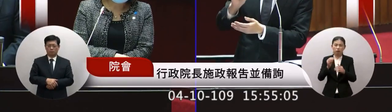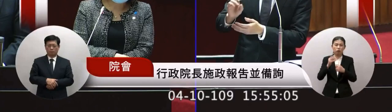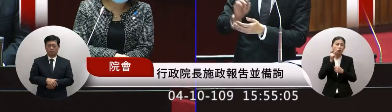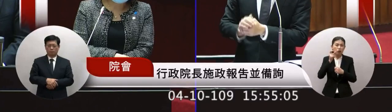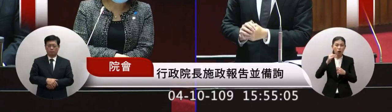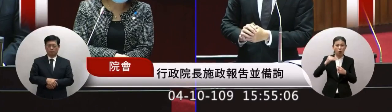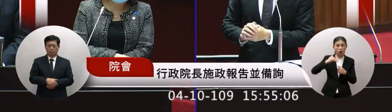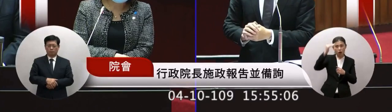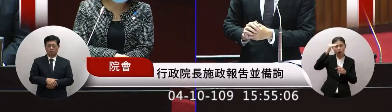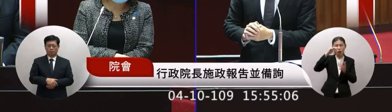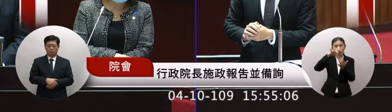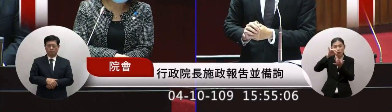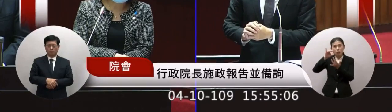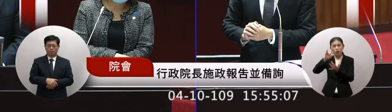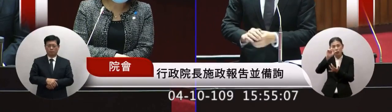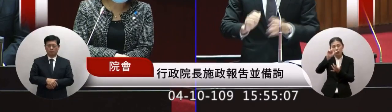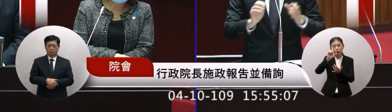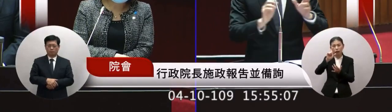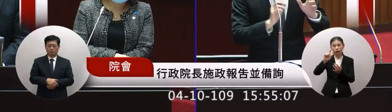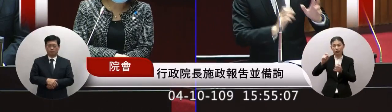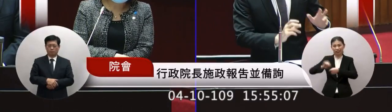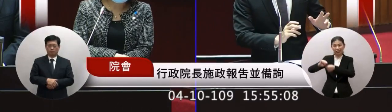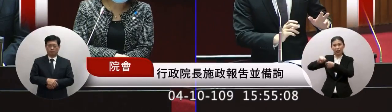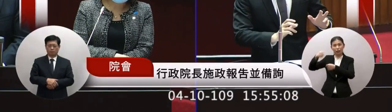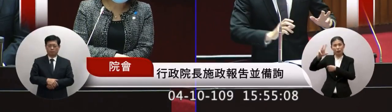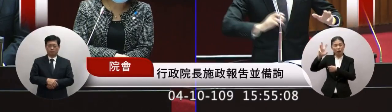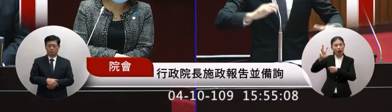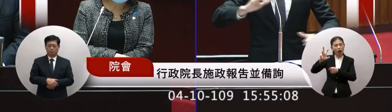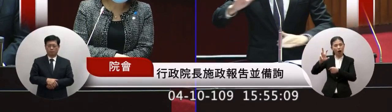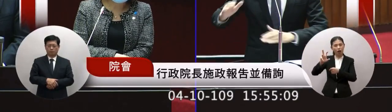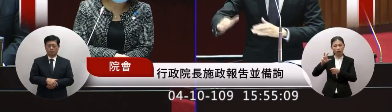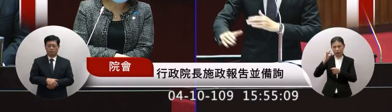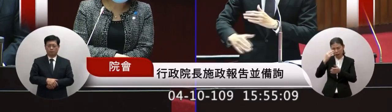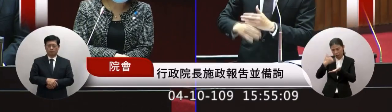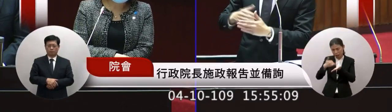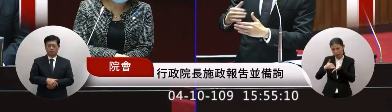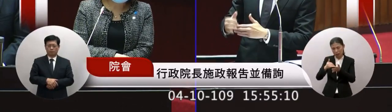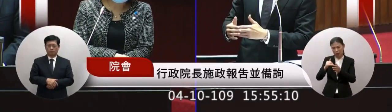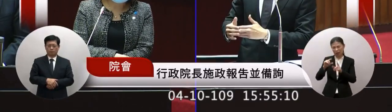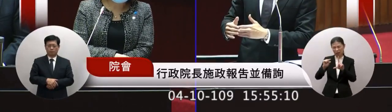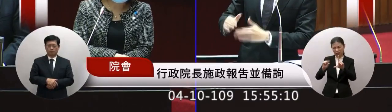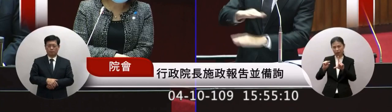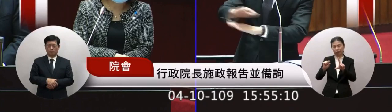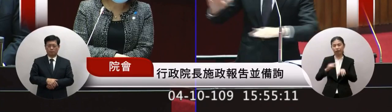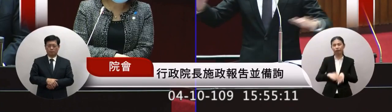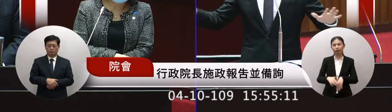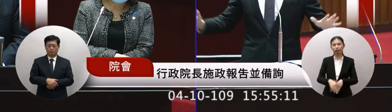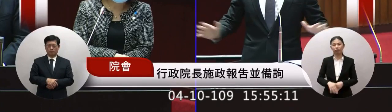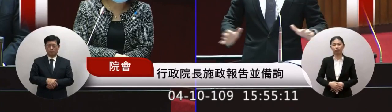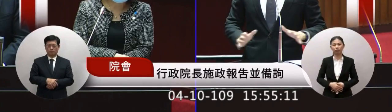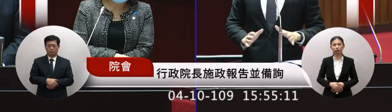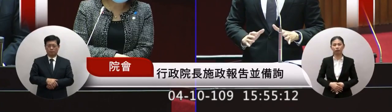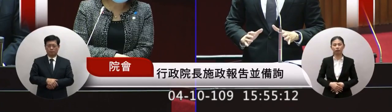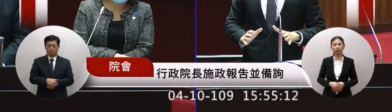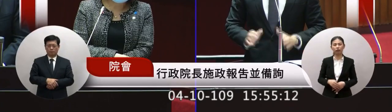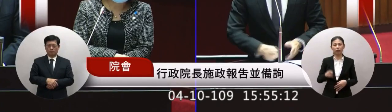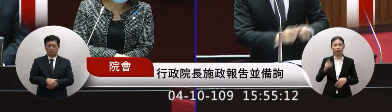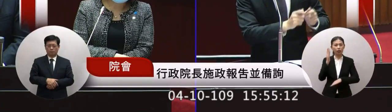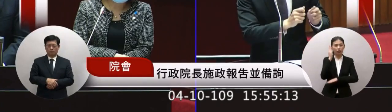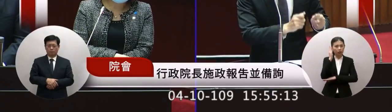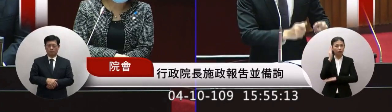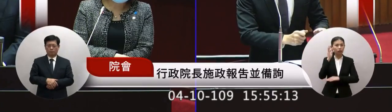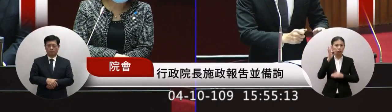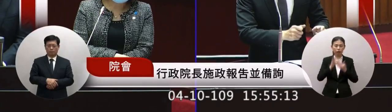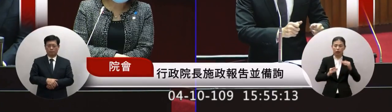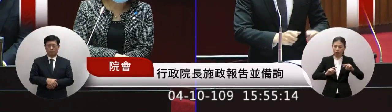来，伊的退休金的金额就差足济。啊，所以讲我要讲的是讲吼，咱伫改革的过程中，所有的人一定拢有影响。啊，但是若